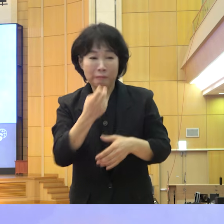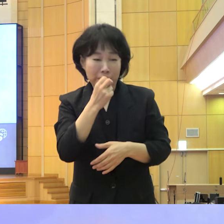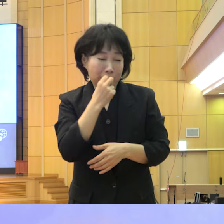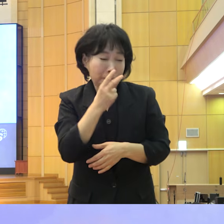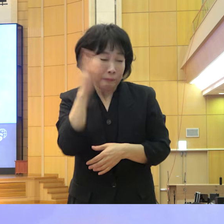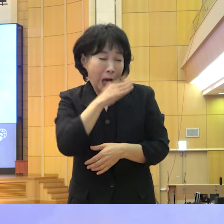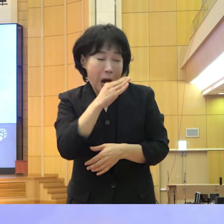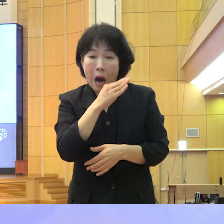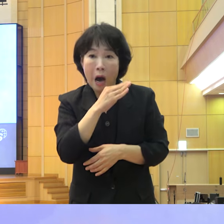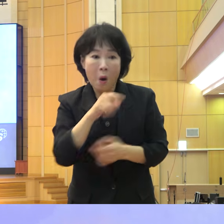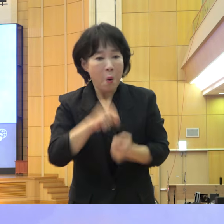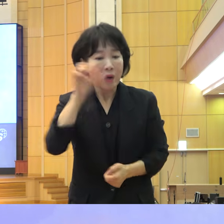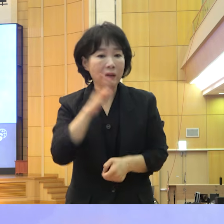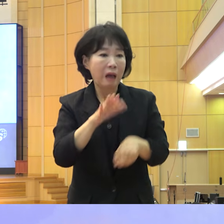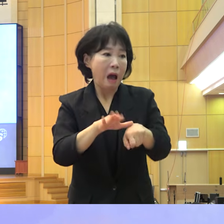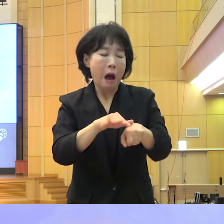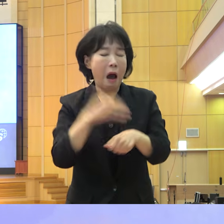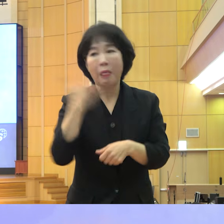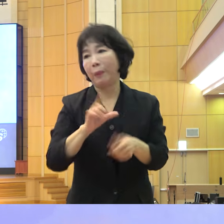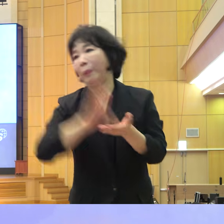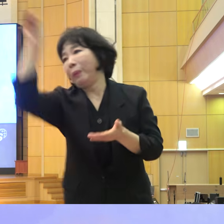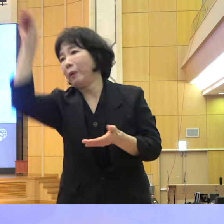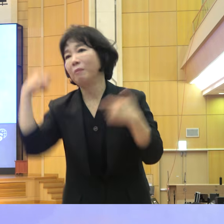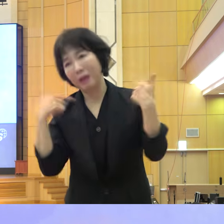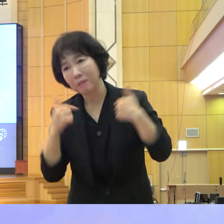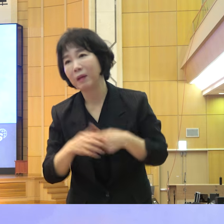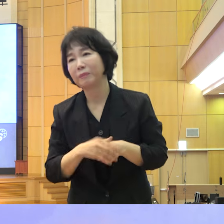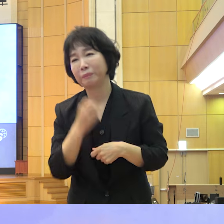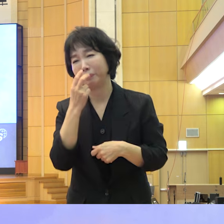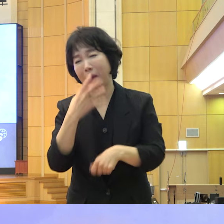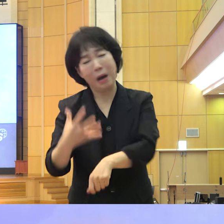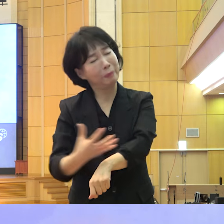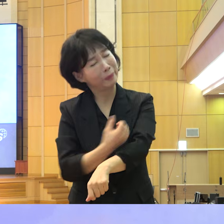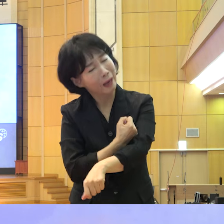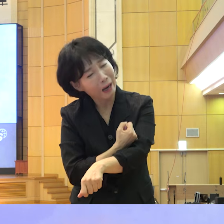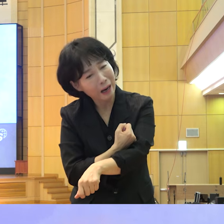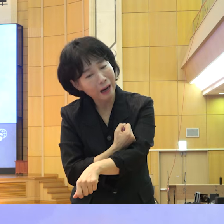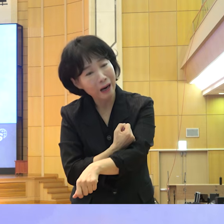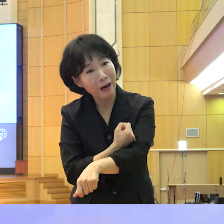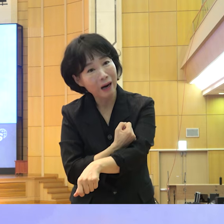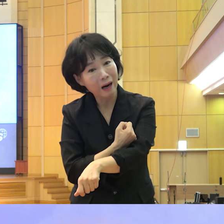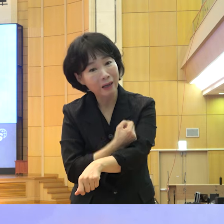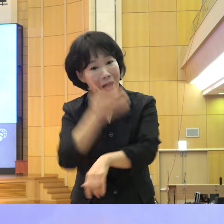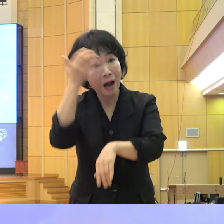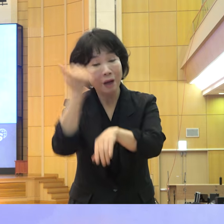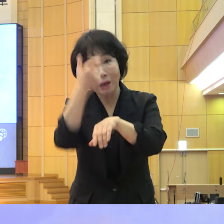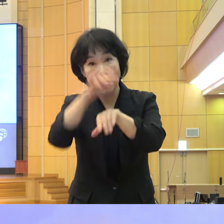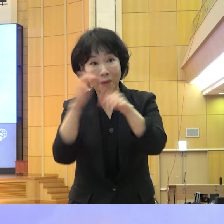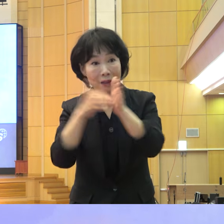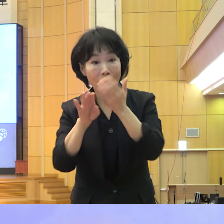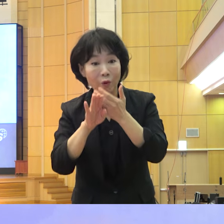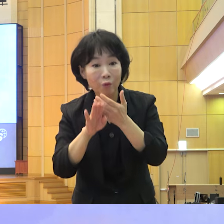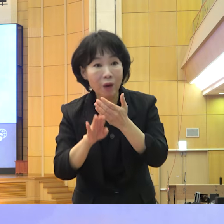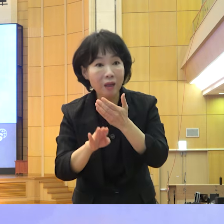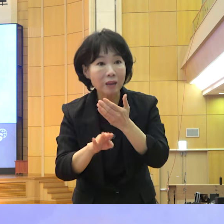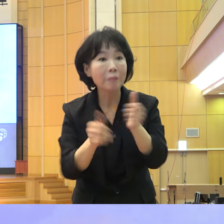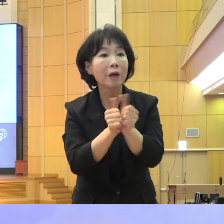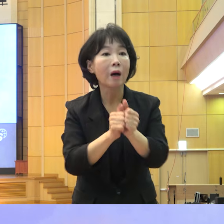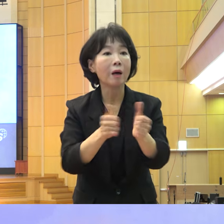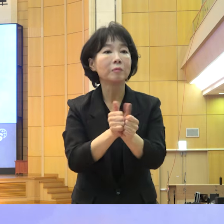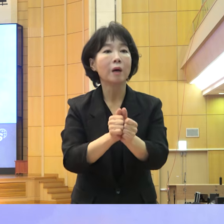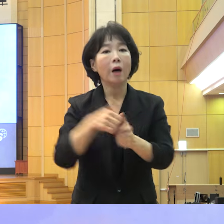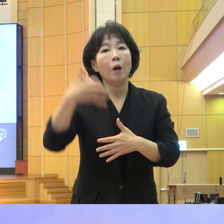없어. 보니까 소변이 나왔는데 그릇에 담았는데 피고름이야. 그냥